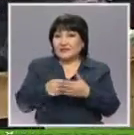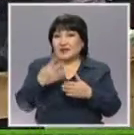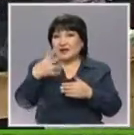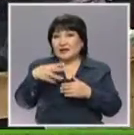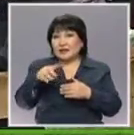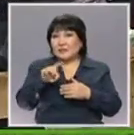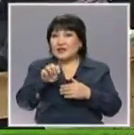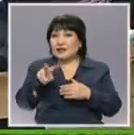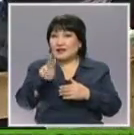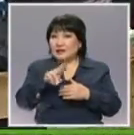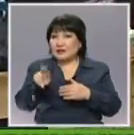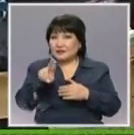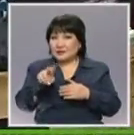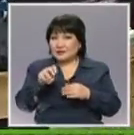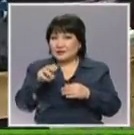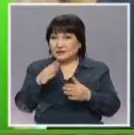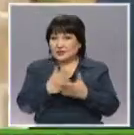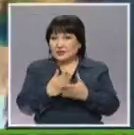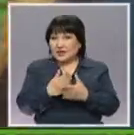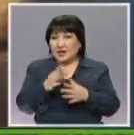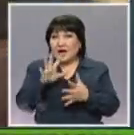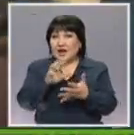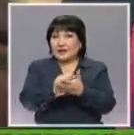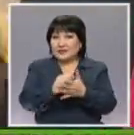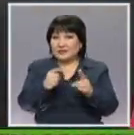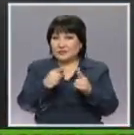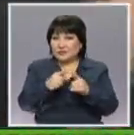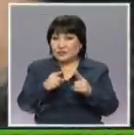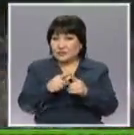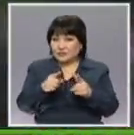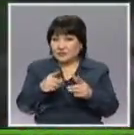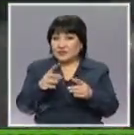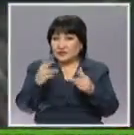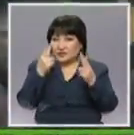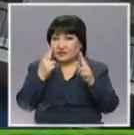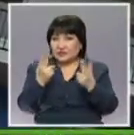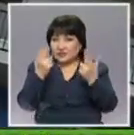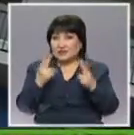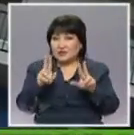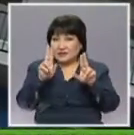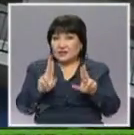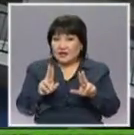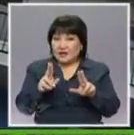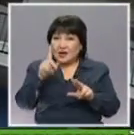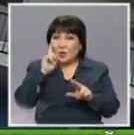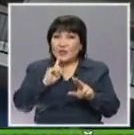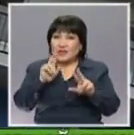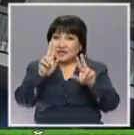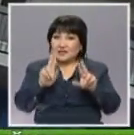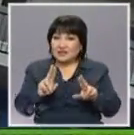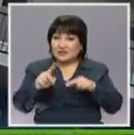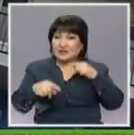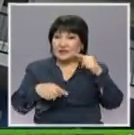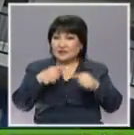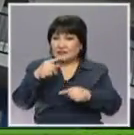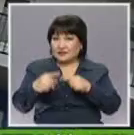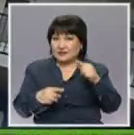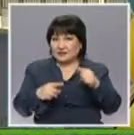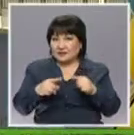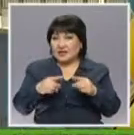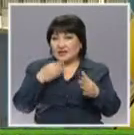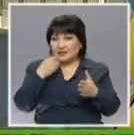отыр. Арендалық тұрғын үй шарттарына сәйкес үйге қол жеткізе алмағандар қолайлы шарттар арқылы тікелей сатып алуға да мүмкіндік алып